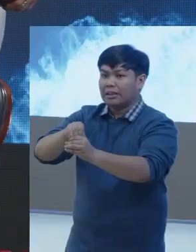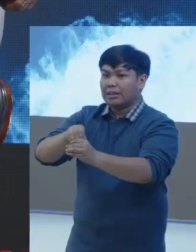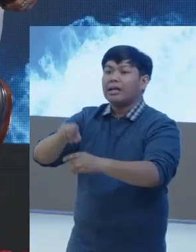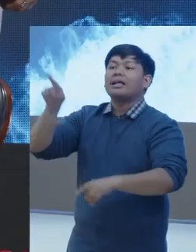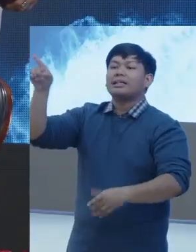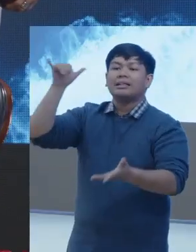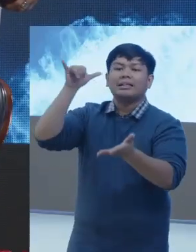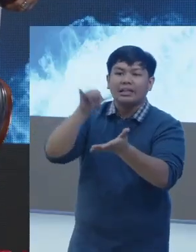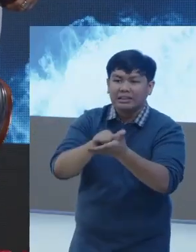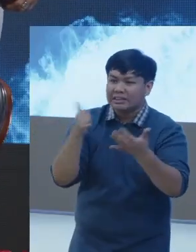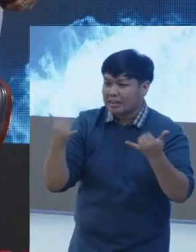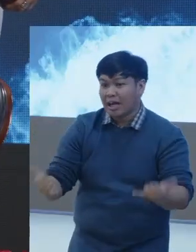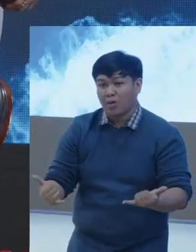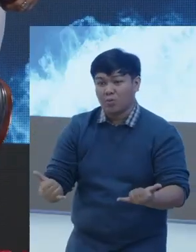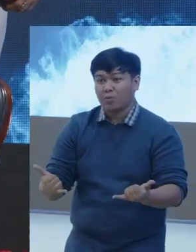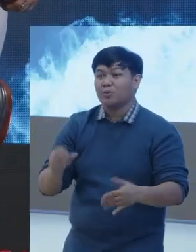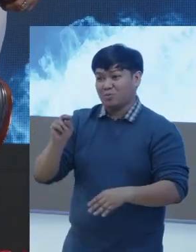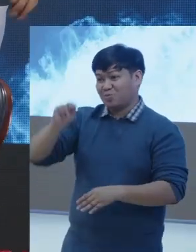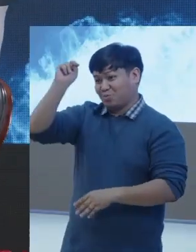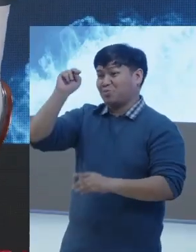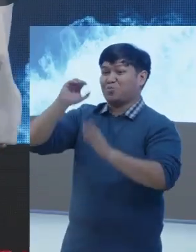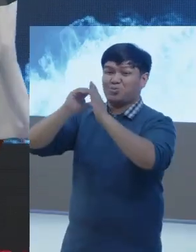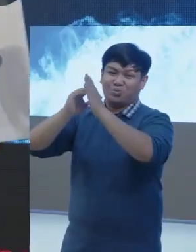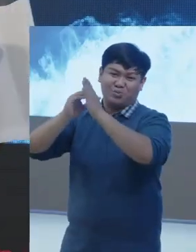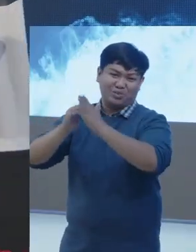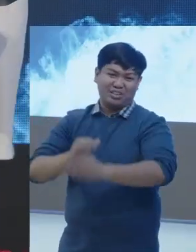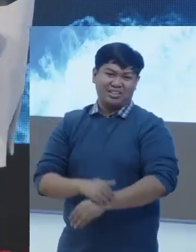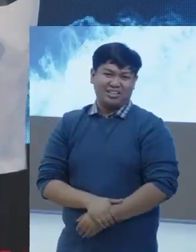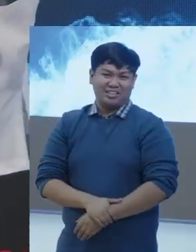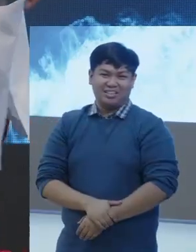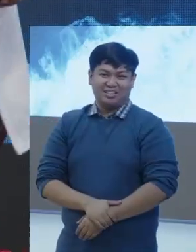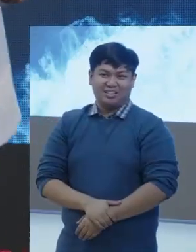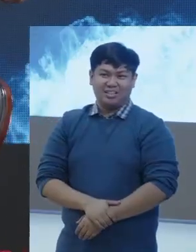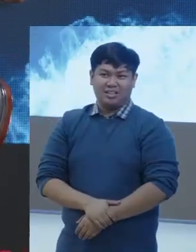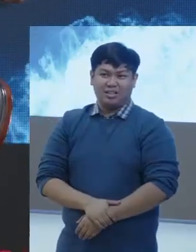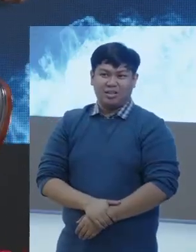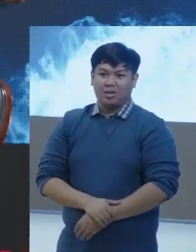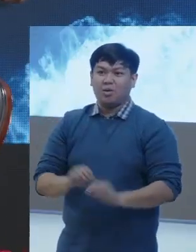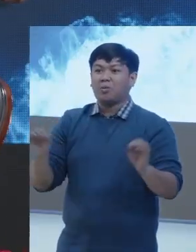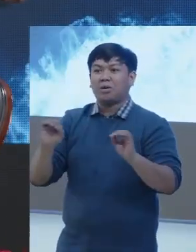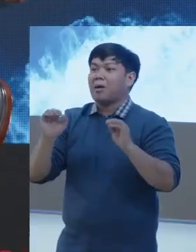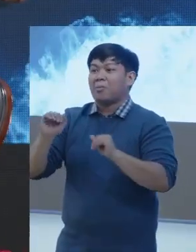Nineveh. So hanggang ngayon, nawala silang parang bula.